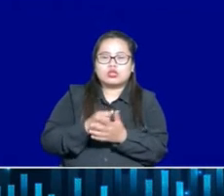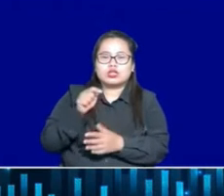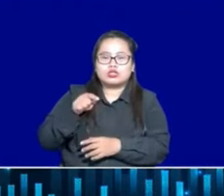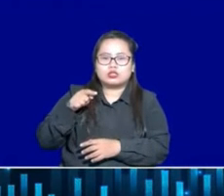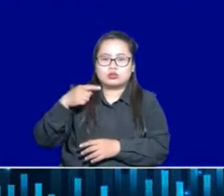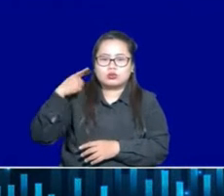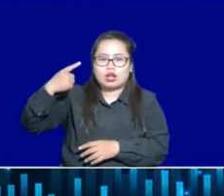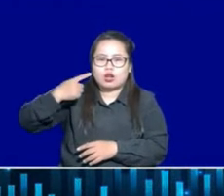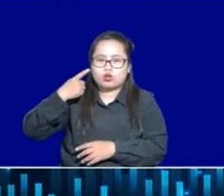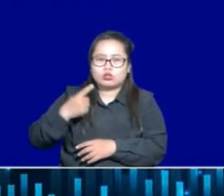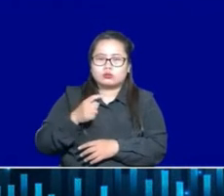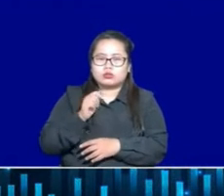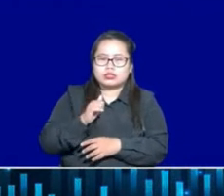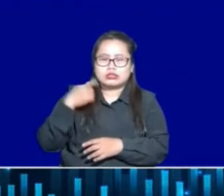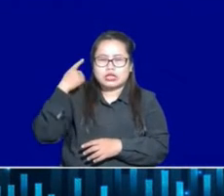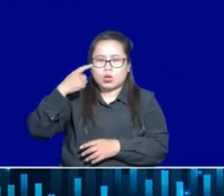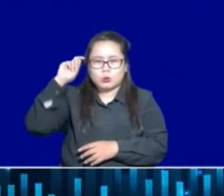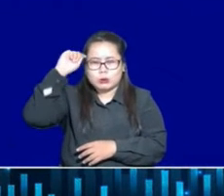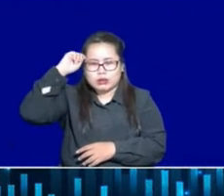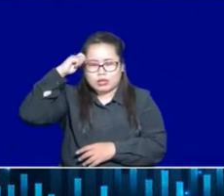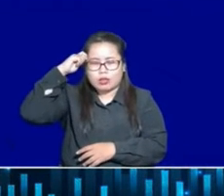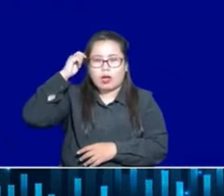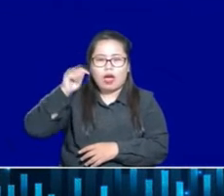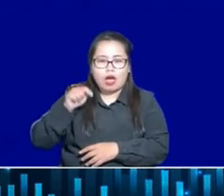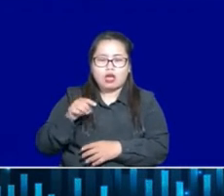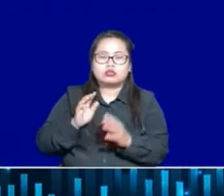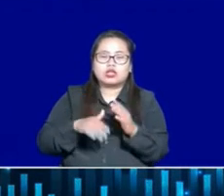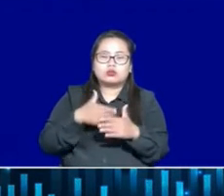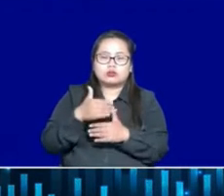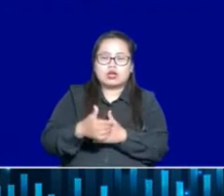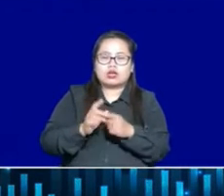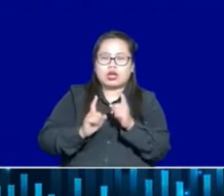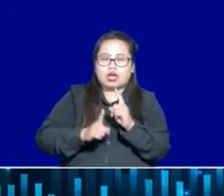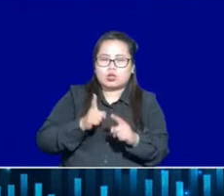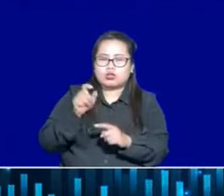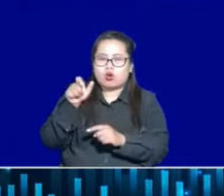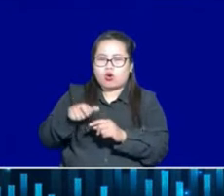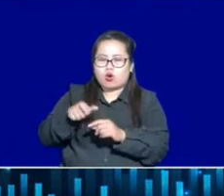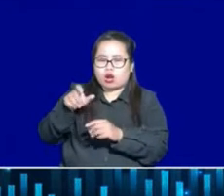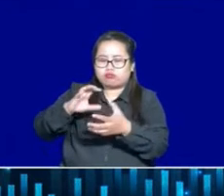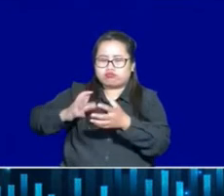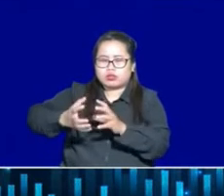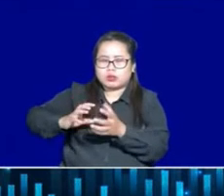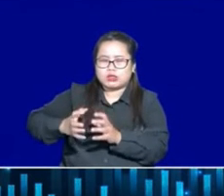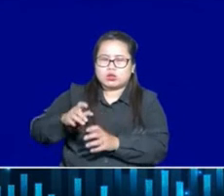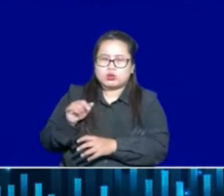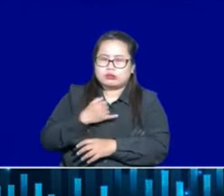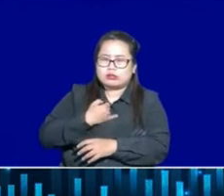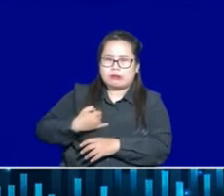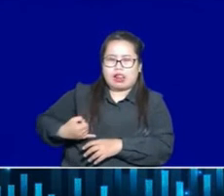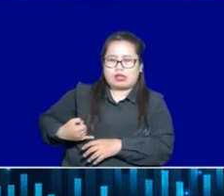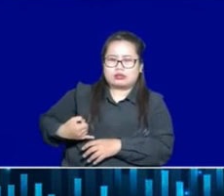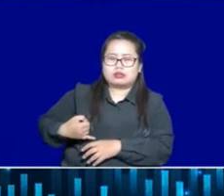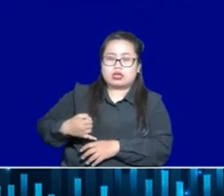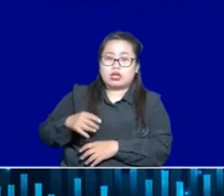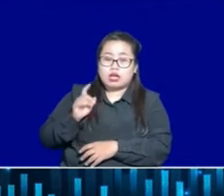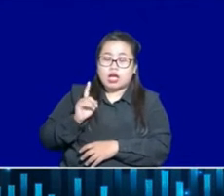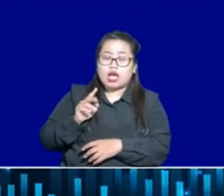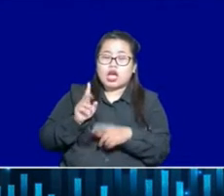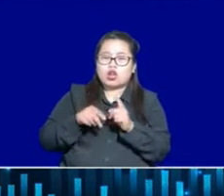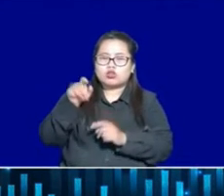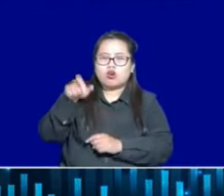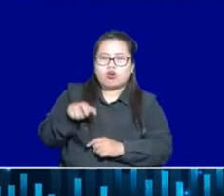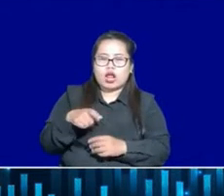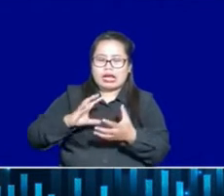senantiasa menghantui. Karena itu kemudian para insinyur-insinyur itu jadi males. Insinyur akhirnya jadi